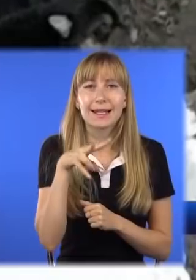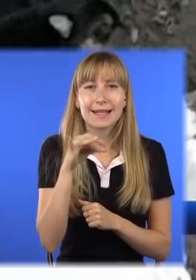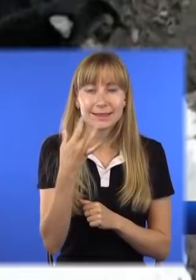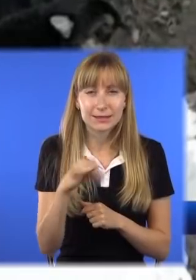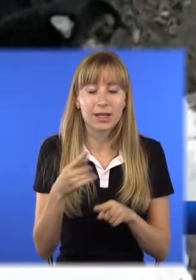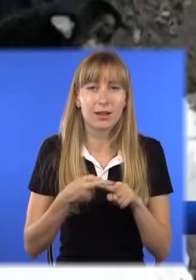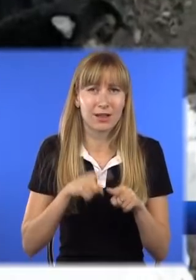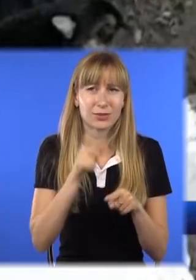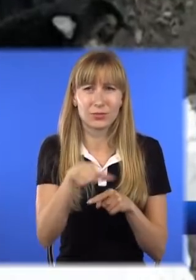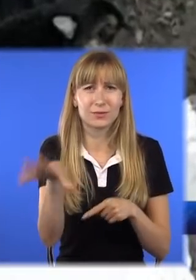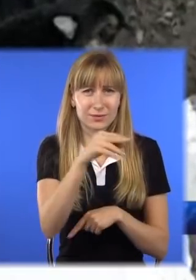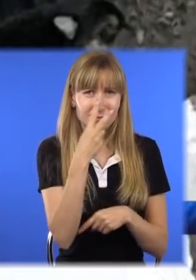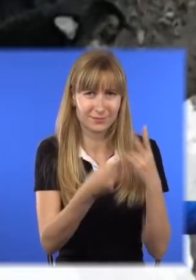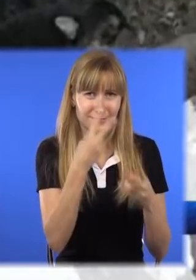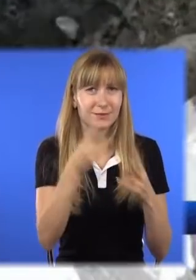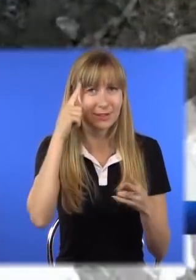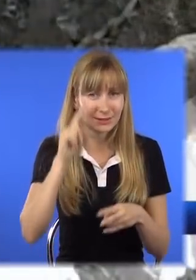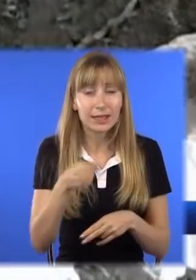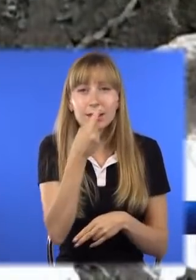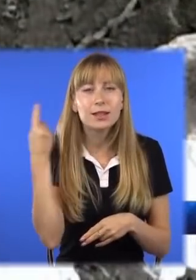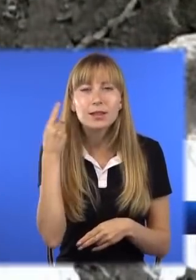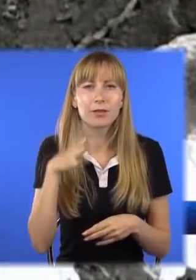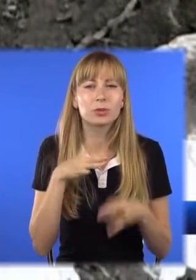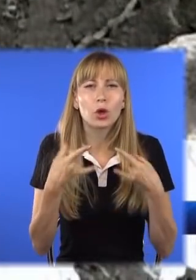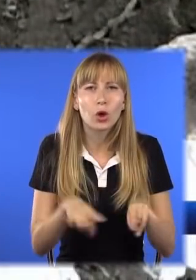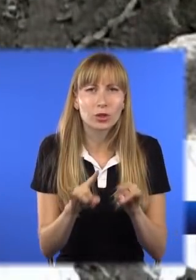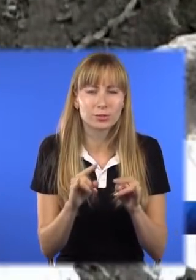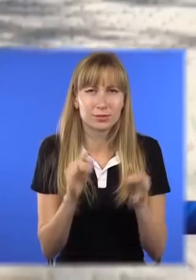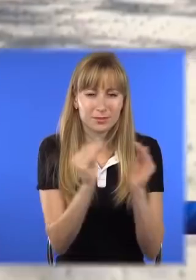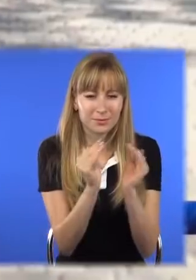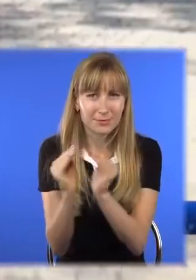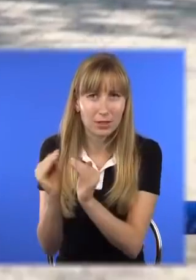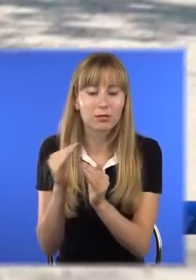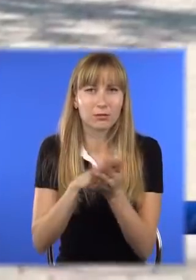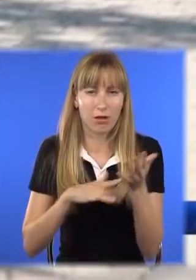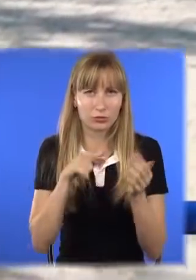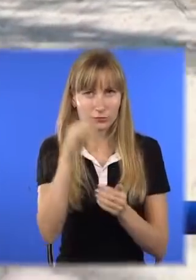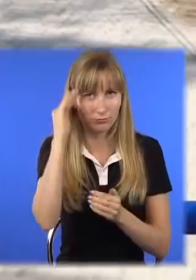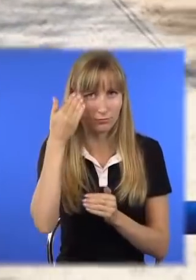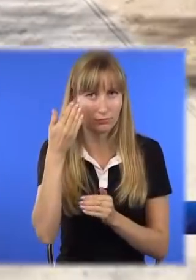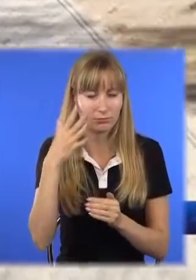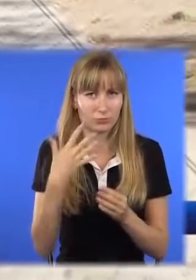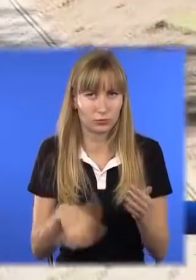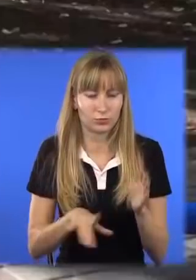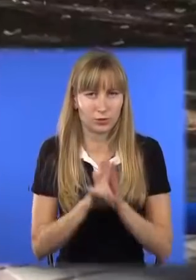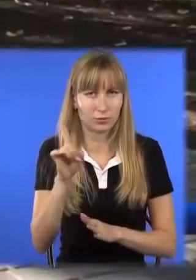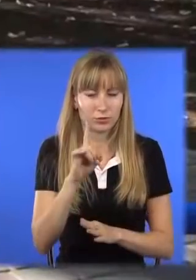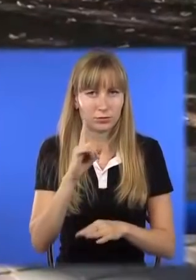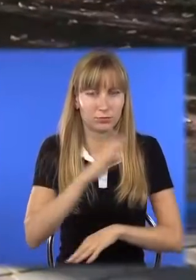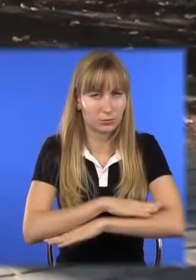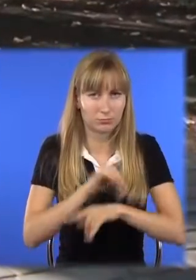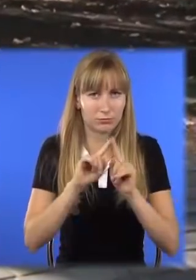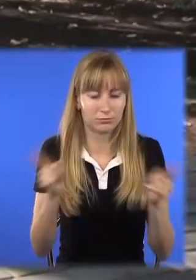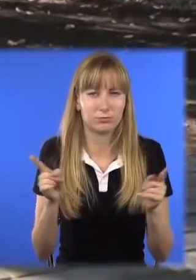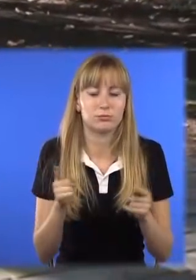тварину. Кажуть, та нещодавно народила цуценят. Після цього оскаженіла. За останній час нараховують аж 6 випадків